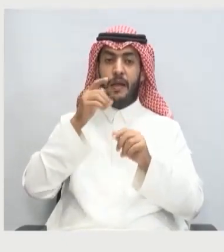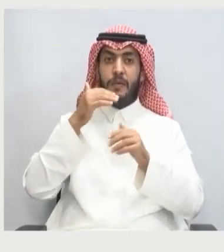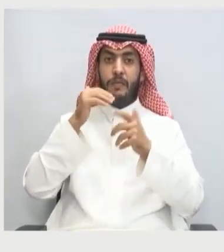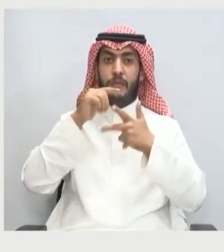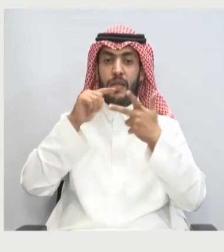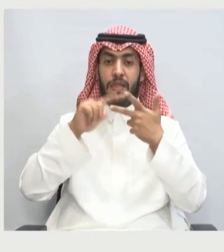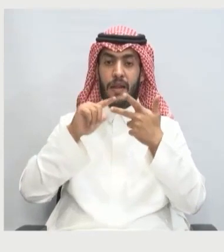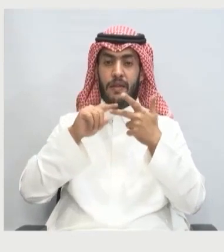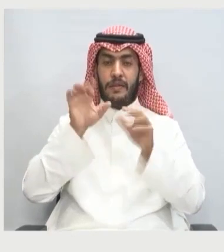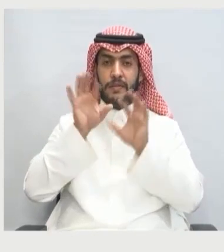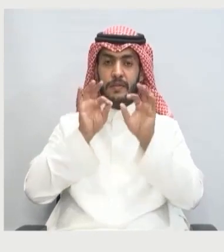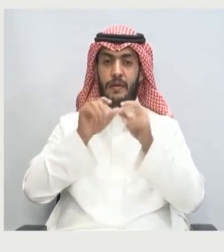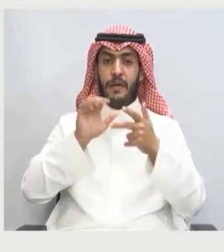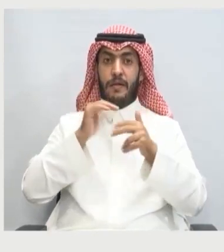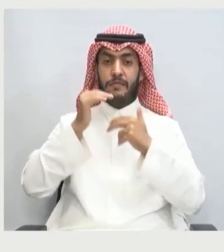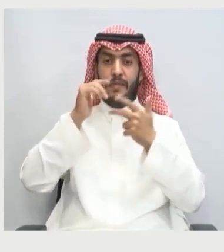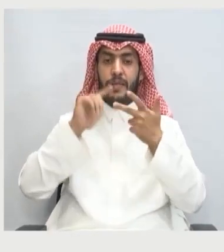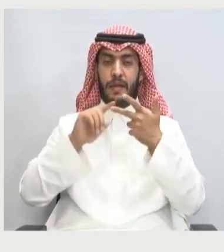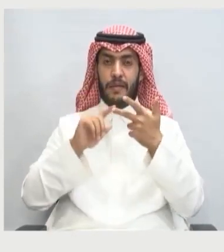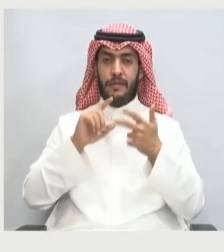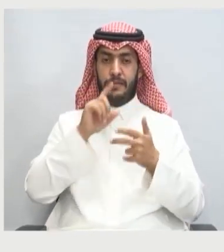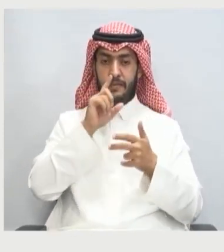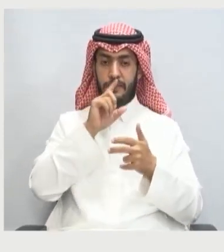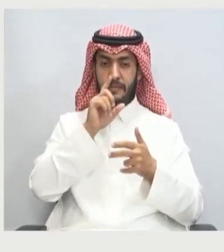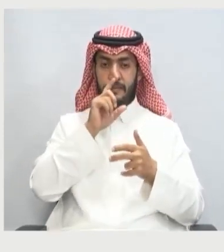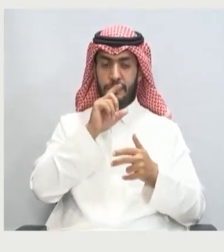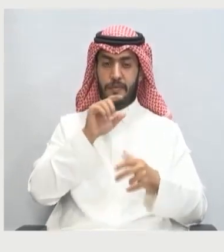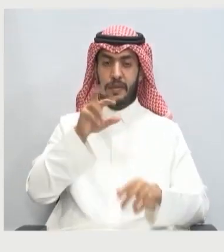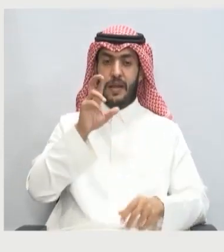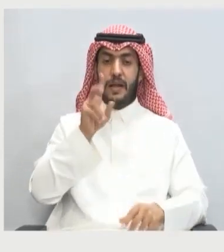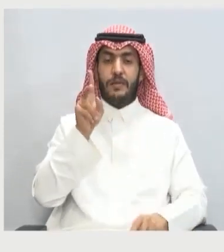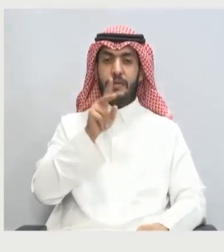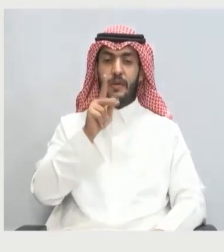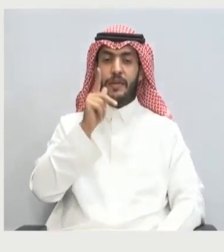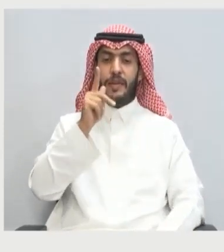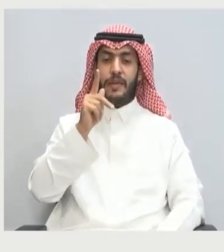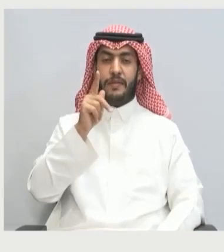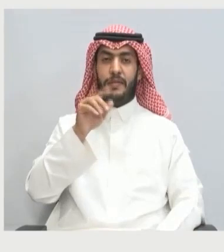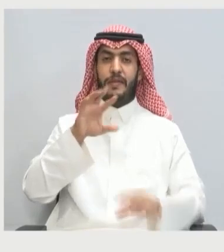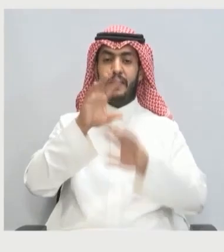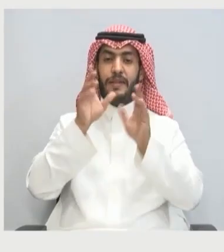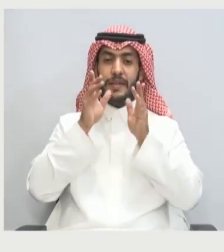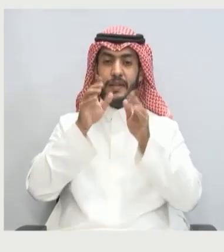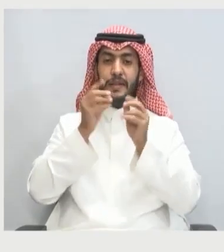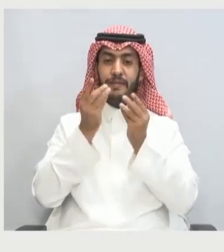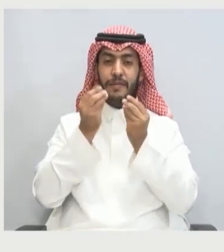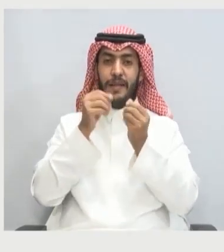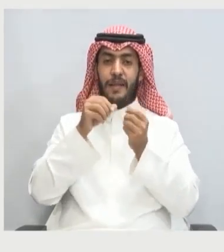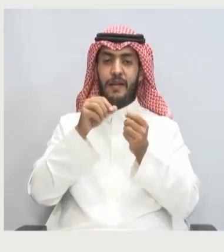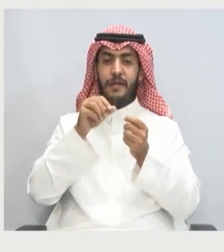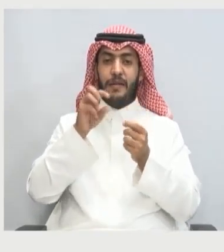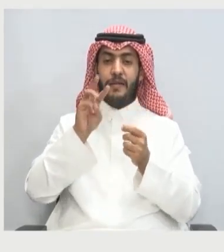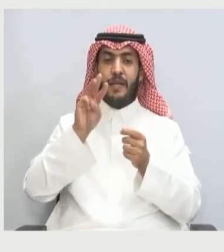الثالثه وهنا حدد لك انه من الرتبه الثالثه اذا الار تساوي الك في تركيز الماده اي